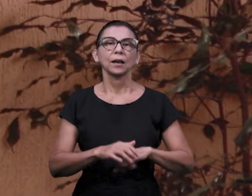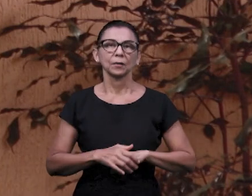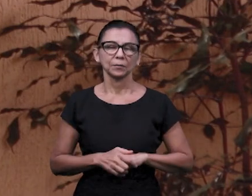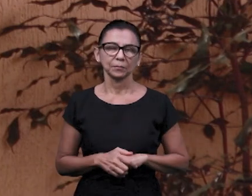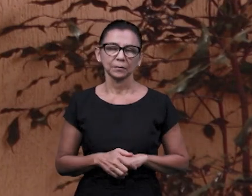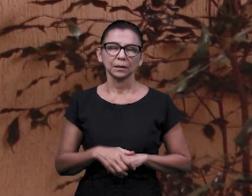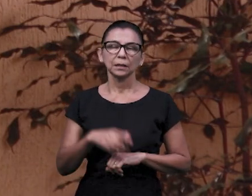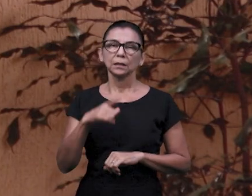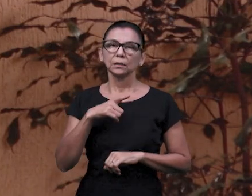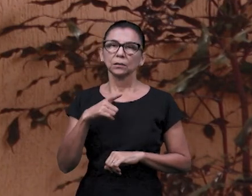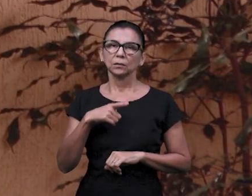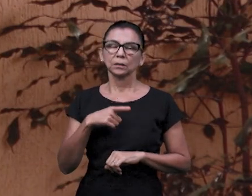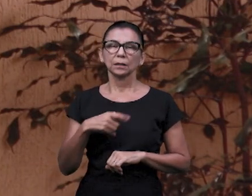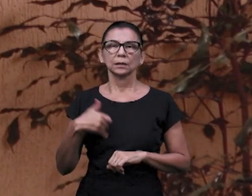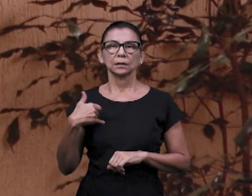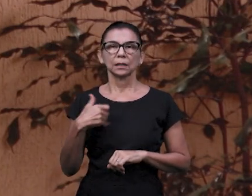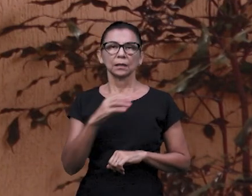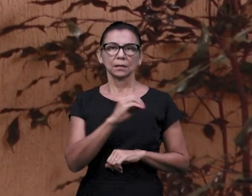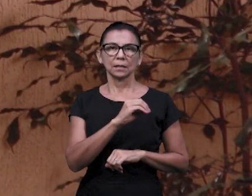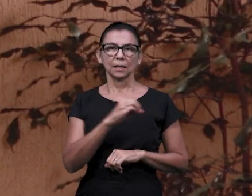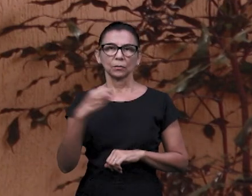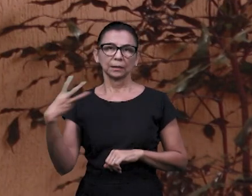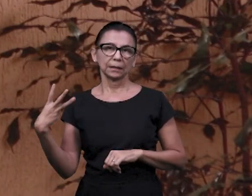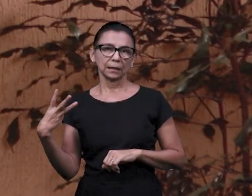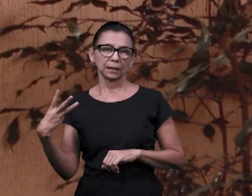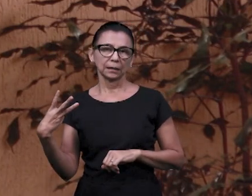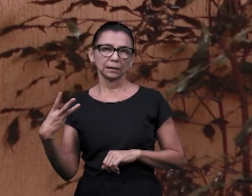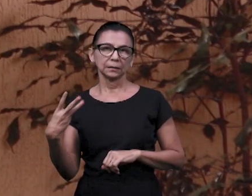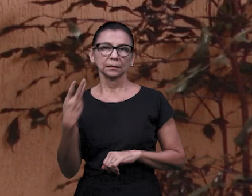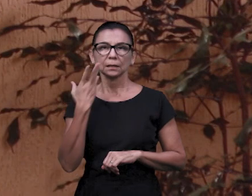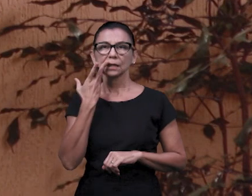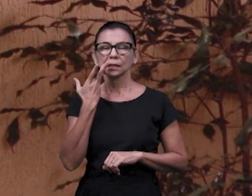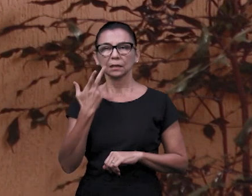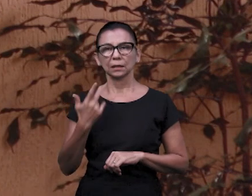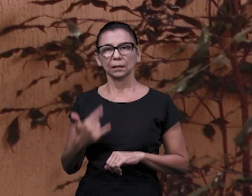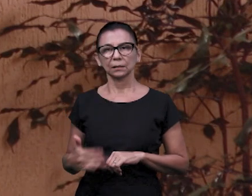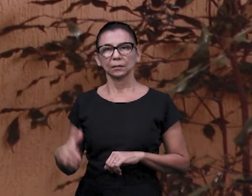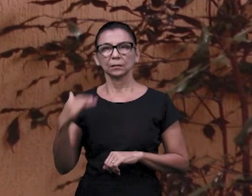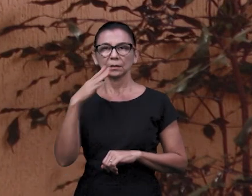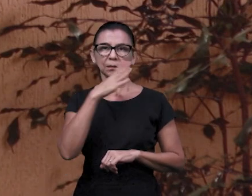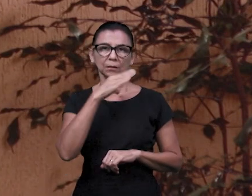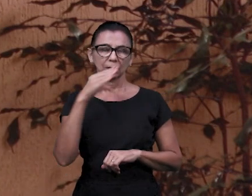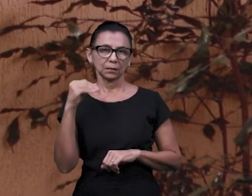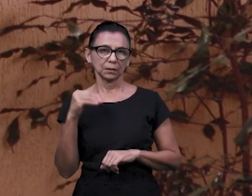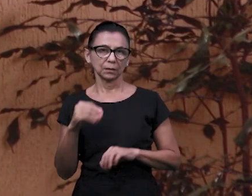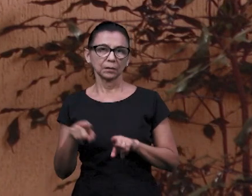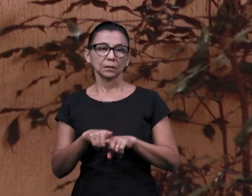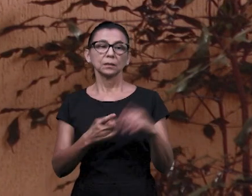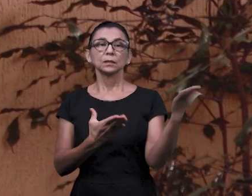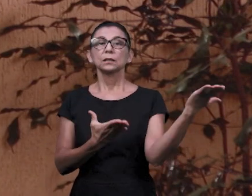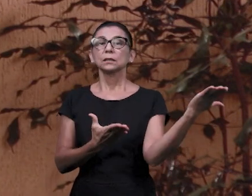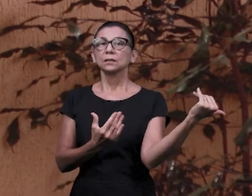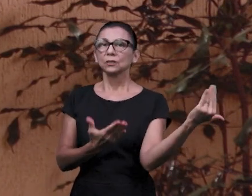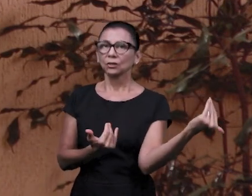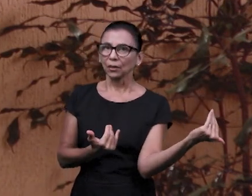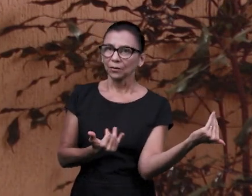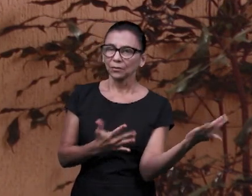de 0 à 3 ans, les enfants intermédiaires et adolescents et jeunes.